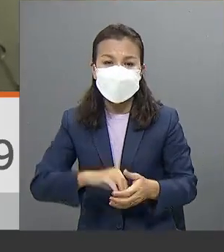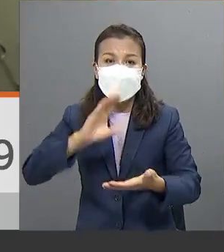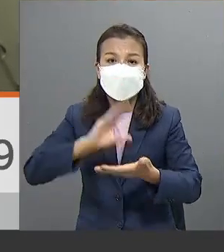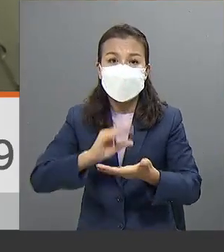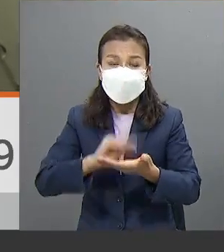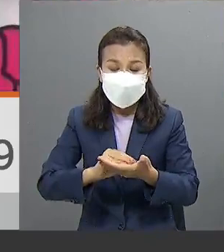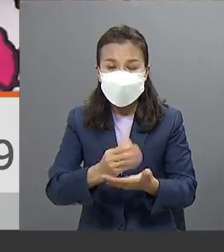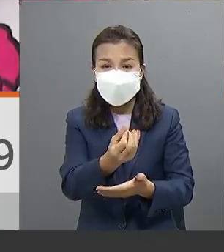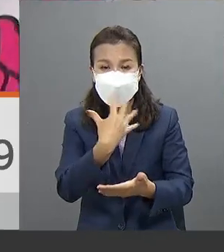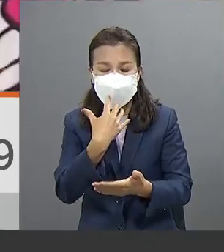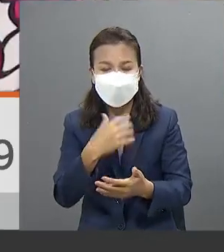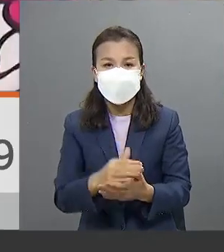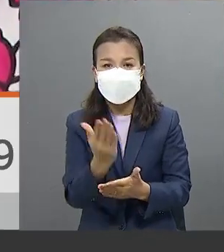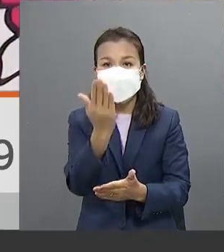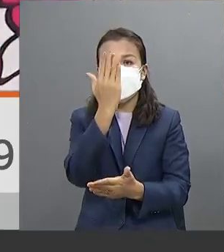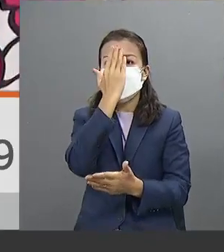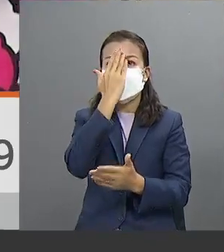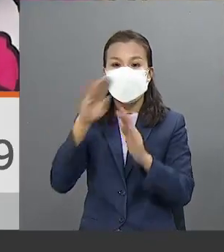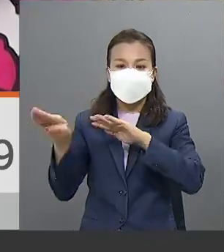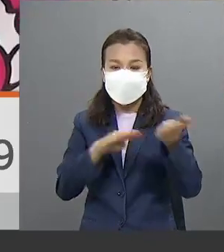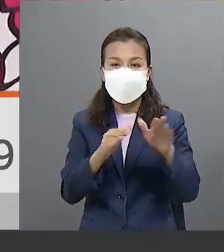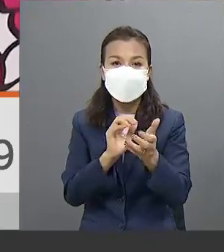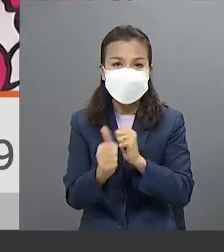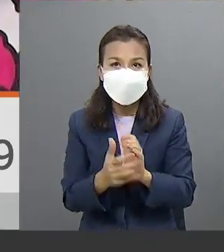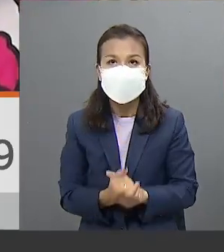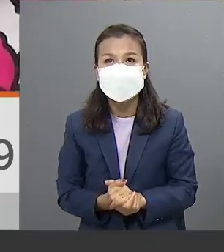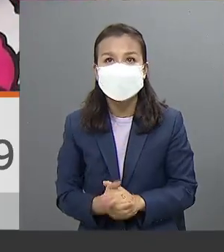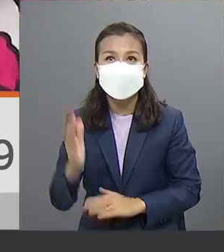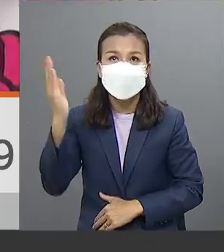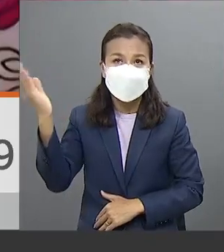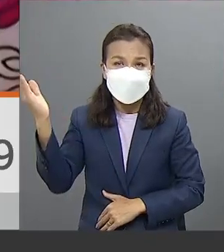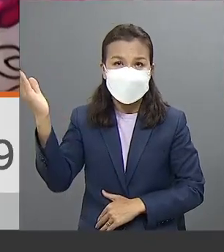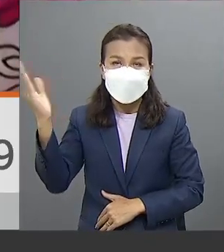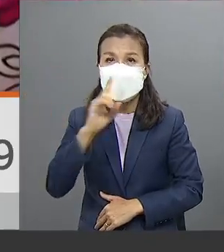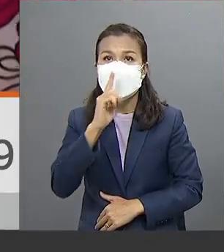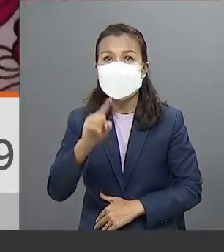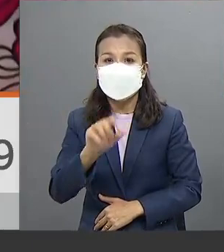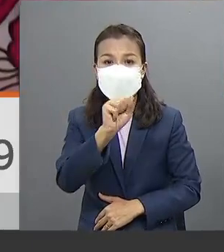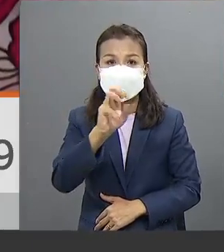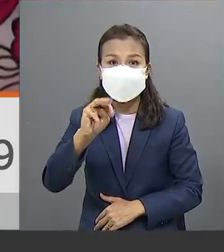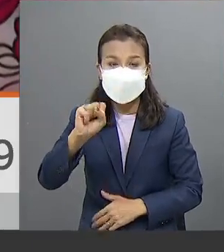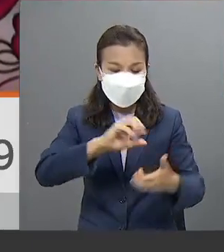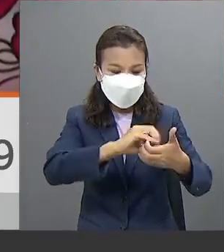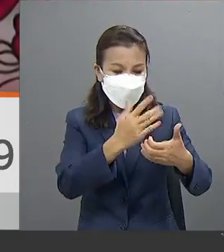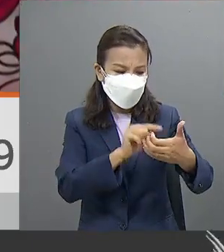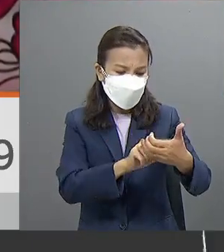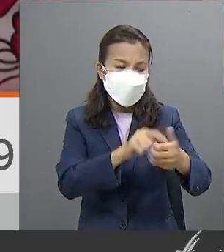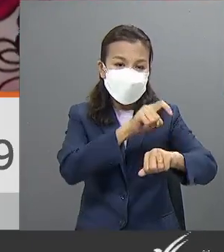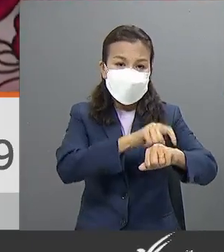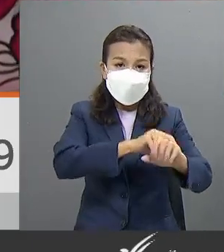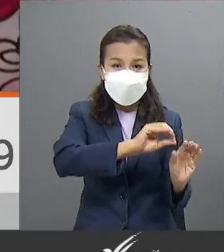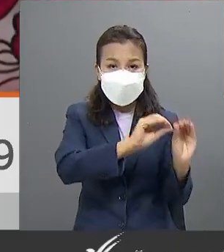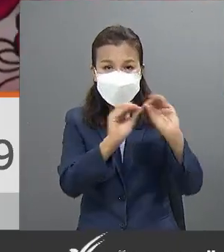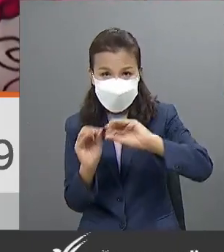ทันอิสระรียนวิชัยปิติภาดาเล่าว่าได้รับข้อความแจ้งข้อมูลเลื่อนวันฉีดวัคซีนจากวันที่